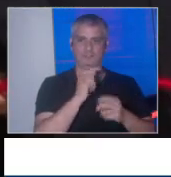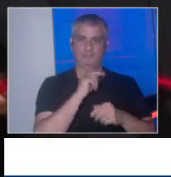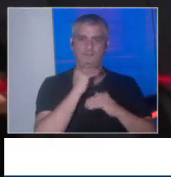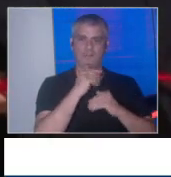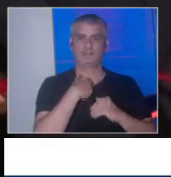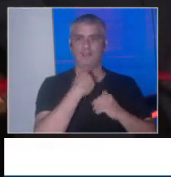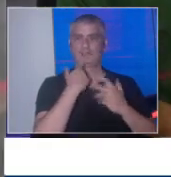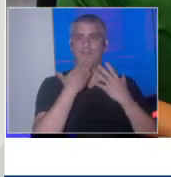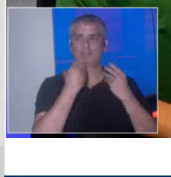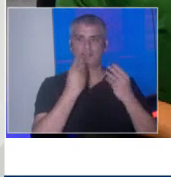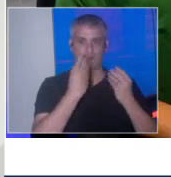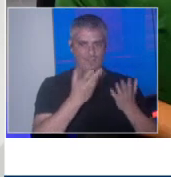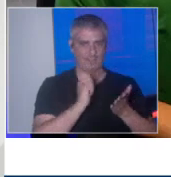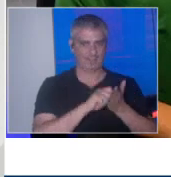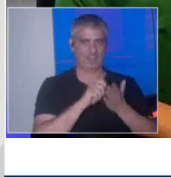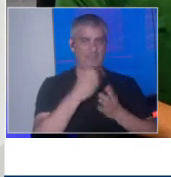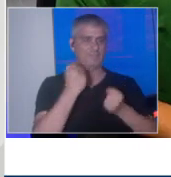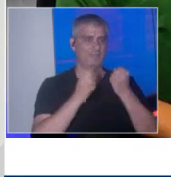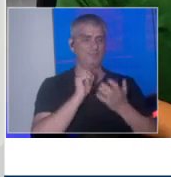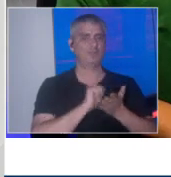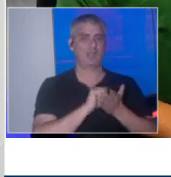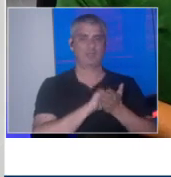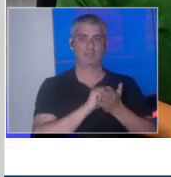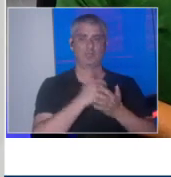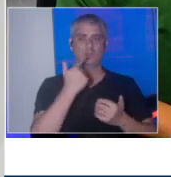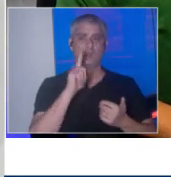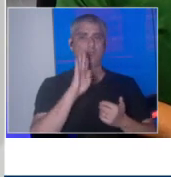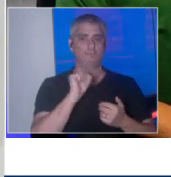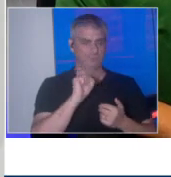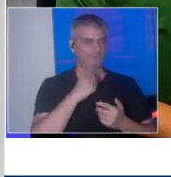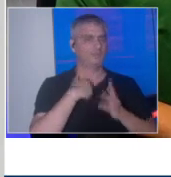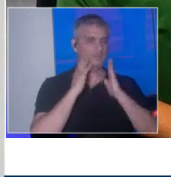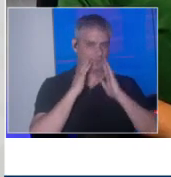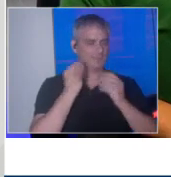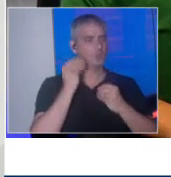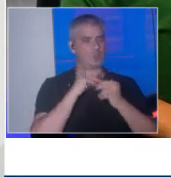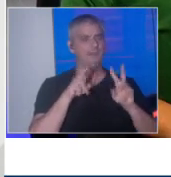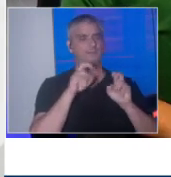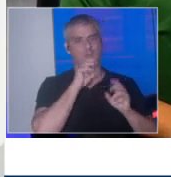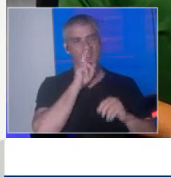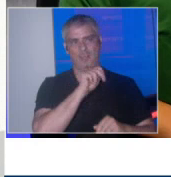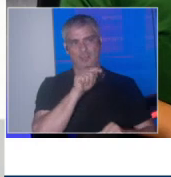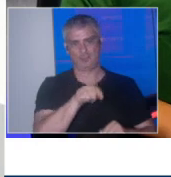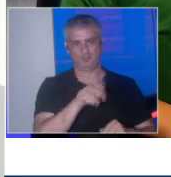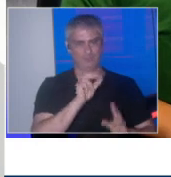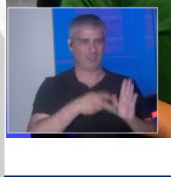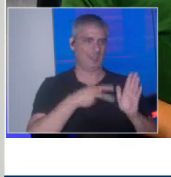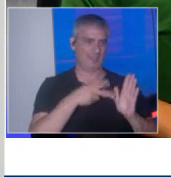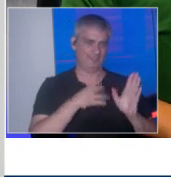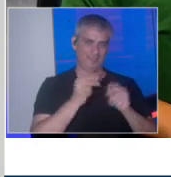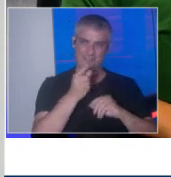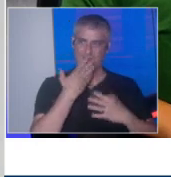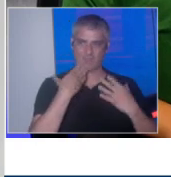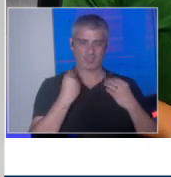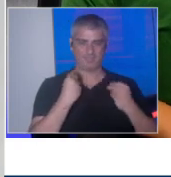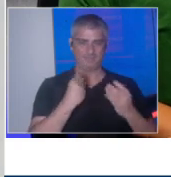שלנו. אז נגיד לך תודה בשלב הזה, כתבת תחבורה של עיתון גלובס, ואני מאמין שעוד נמשיך, ויהיו לנו עוד הזדמנויות לדבר על הנושא הזה. בוודאי. גם איתך, תודה